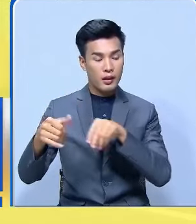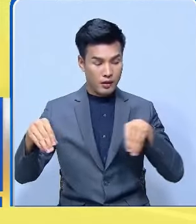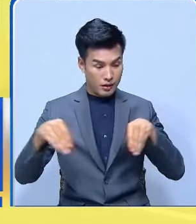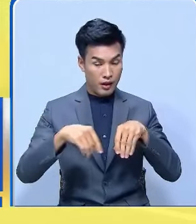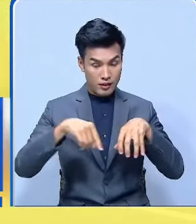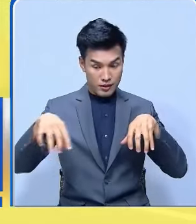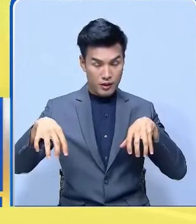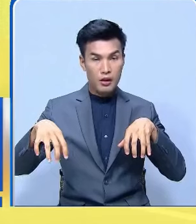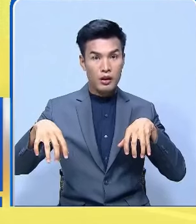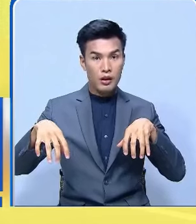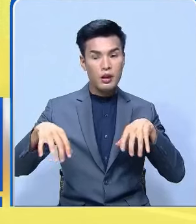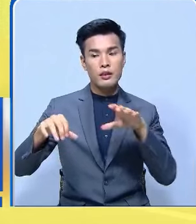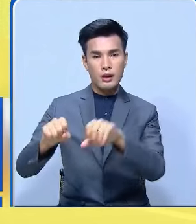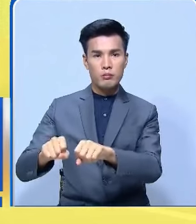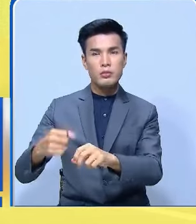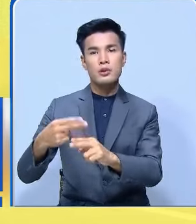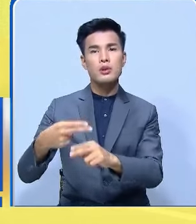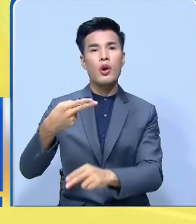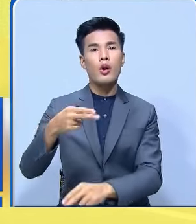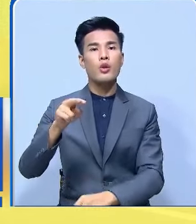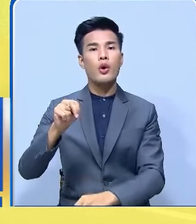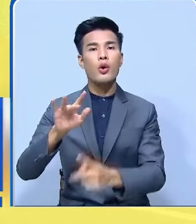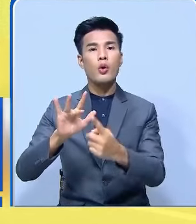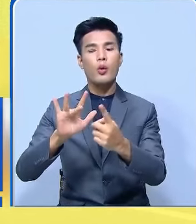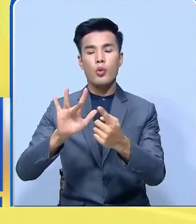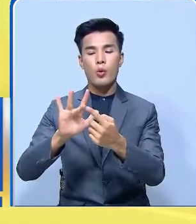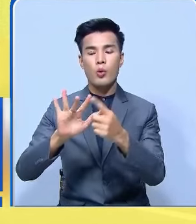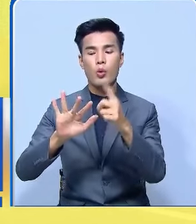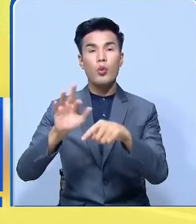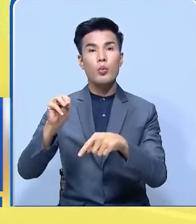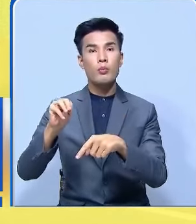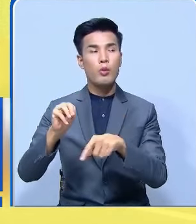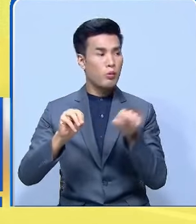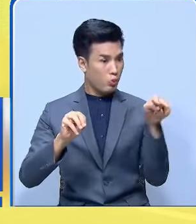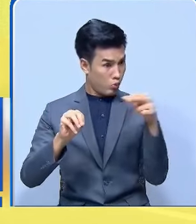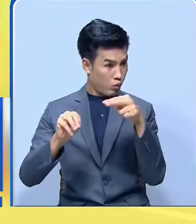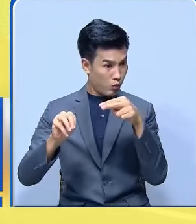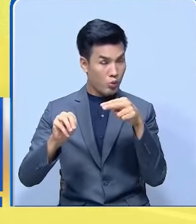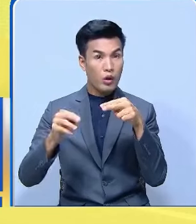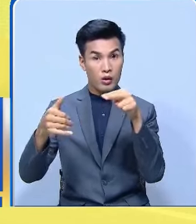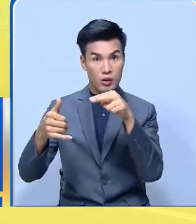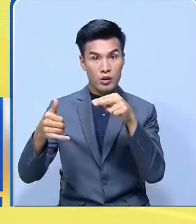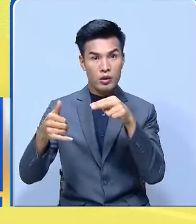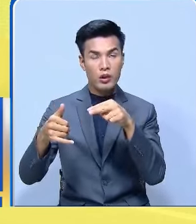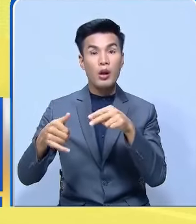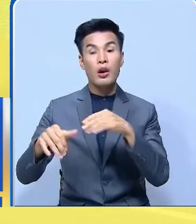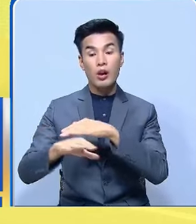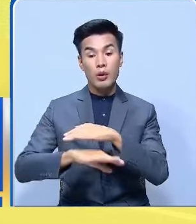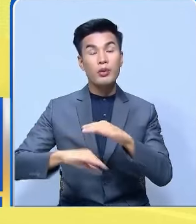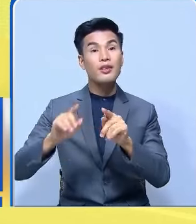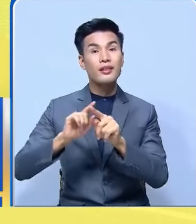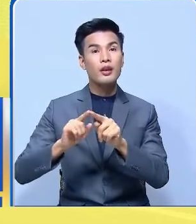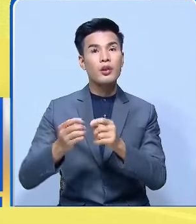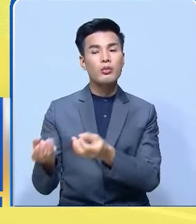ก็ช่วยกันจับกุมชื่อว่านายหนุ่มครับหรือว่านายธวัชชัยแจ้งให้ผู้เสียหายมาตรวจสอบนายธวัชชัยเนี่ยเขานำกระเป๋าที่ขโมยไปส่